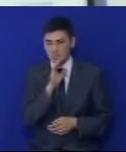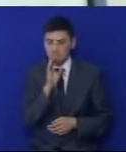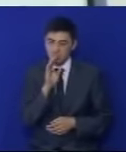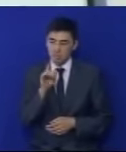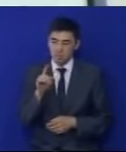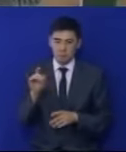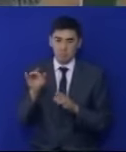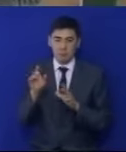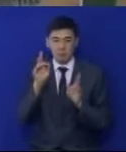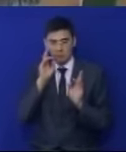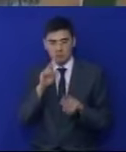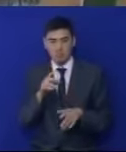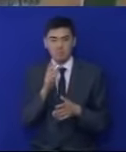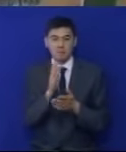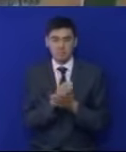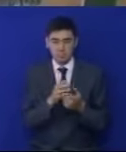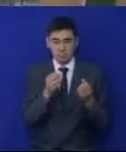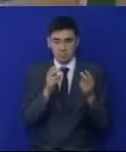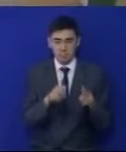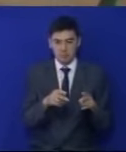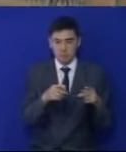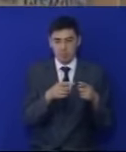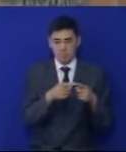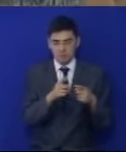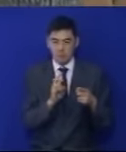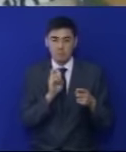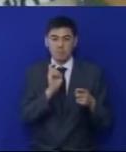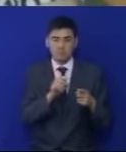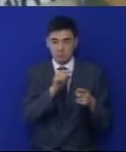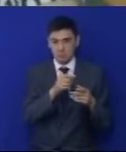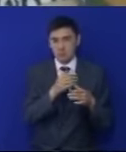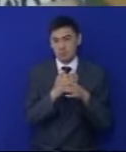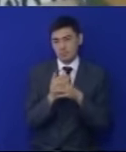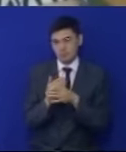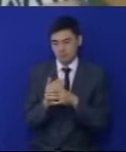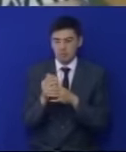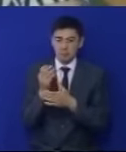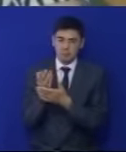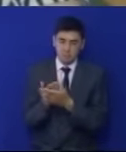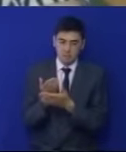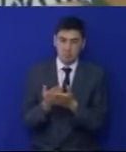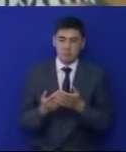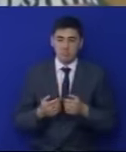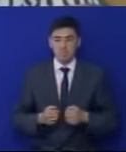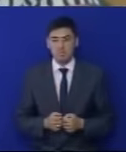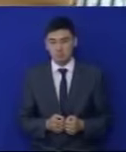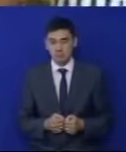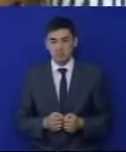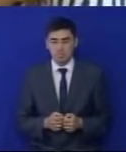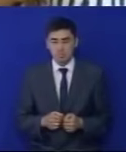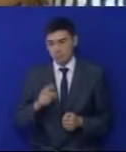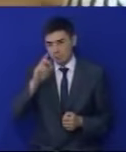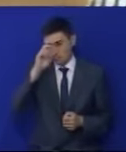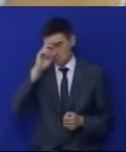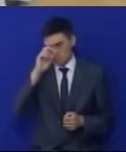үшін өзін өзі қызмет көрсету бұрышы бар. Бұл әр мектепке дейінгі мекеме мен қалалық білім бөлімінде жұмыс істеп тұр. Мұнда